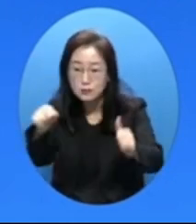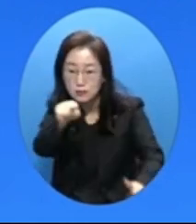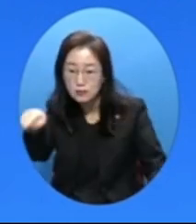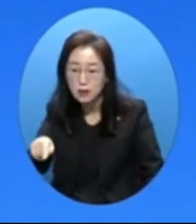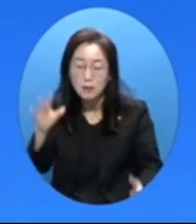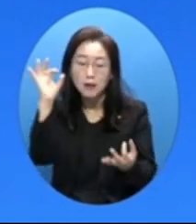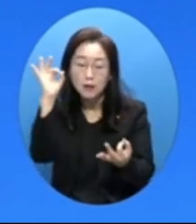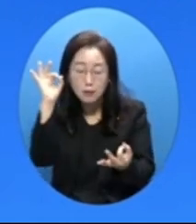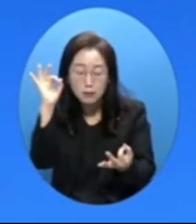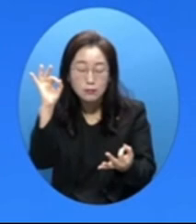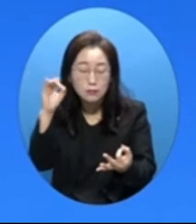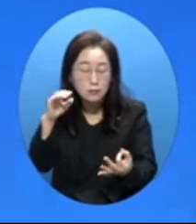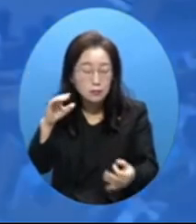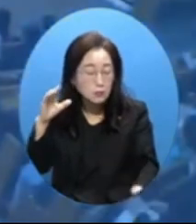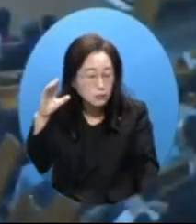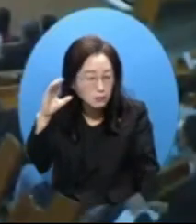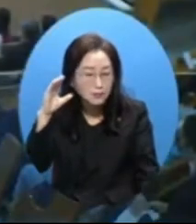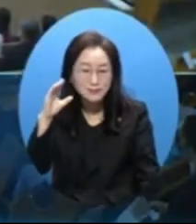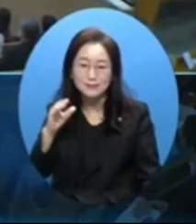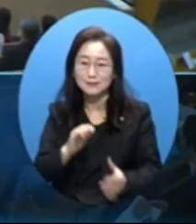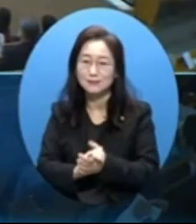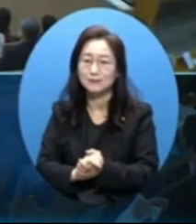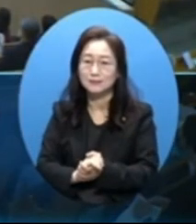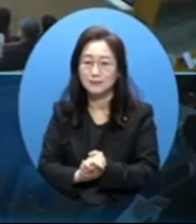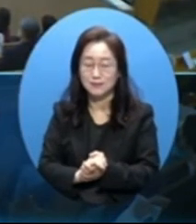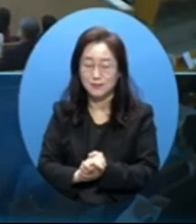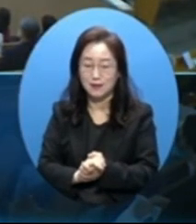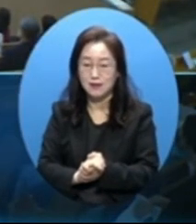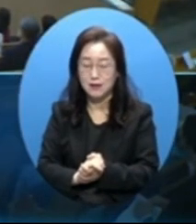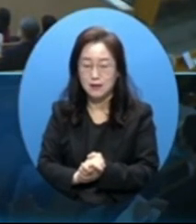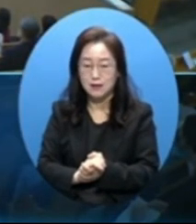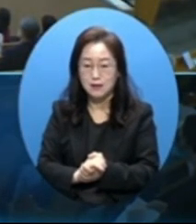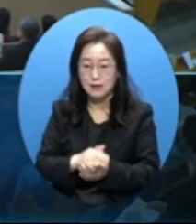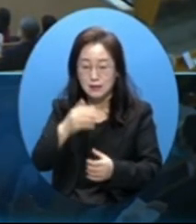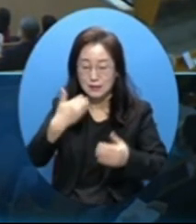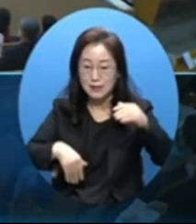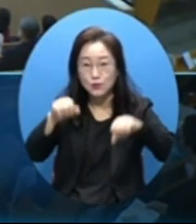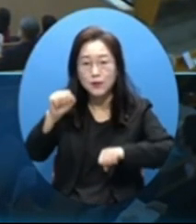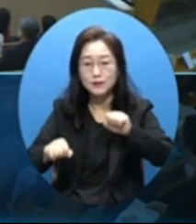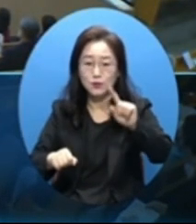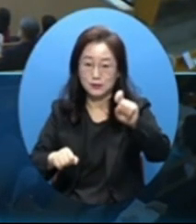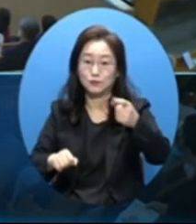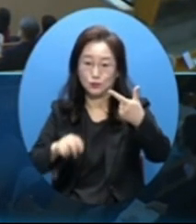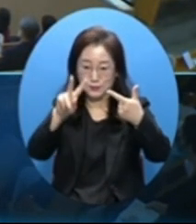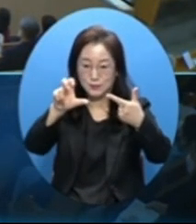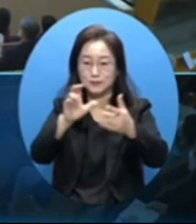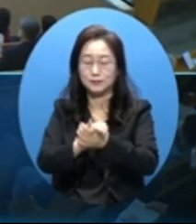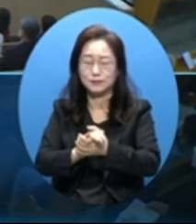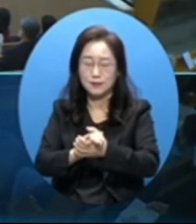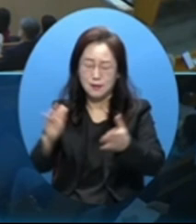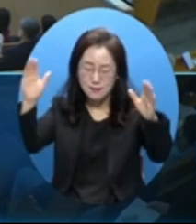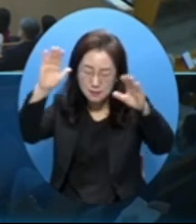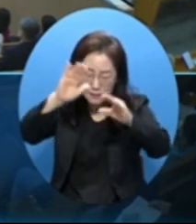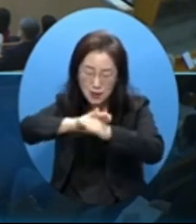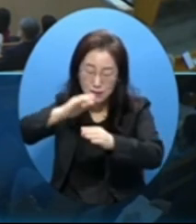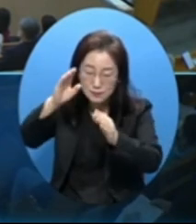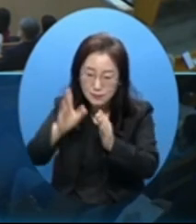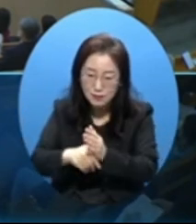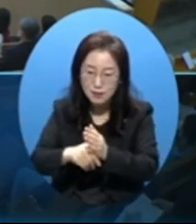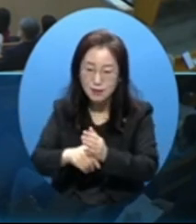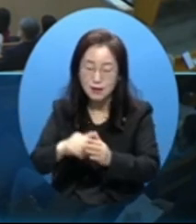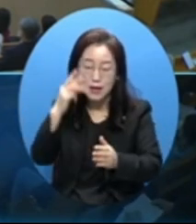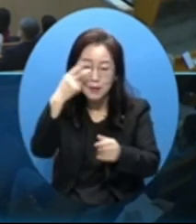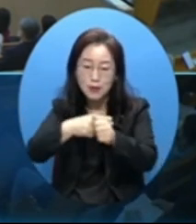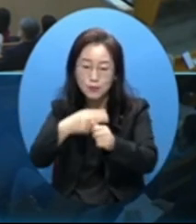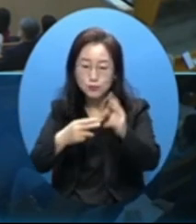그 찬송 소리를 들었습니다 성경은 이렇게 설명합니다 사도행 10장 25절입니다 한밤중에 바울과 실다가